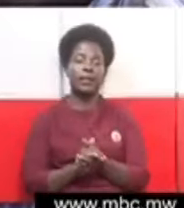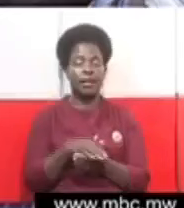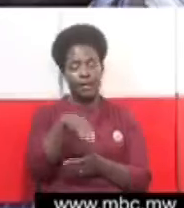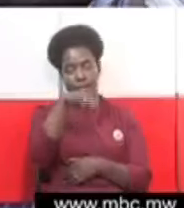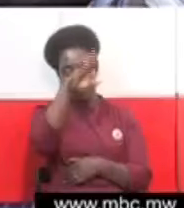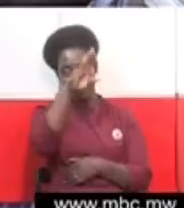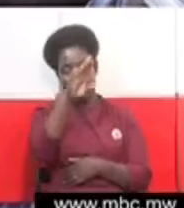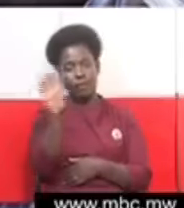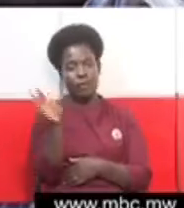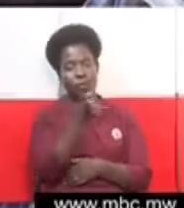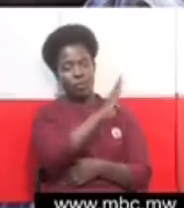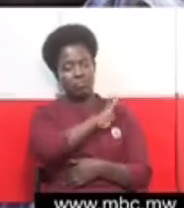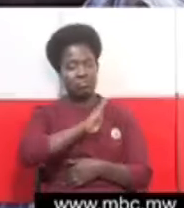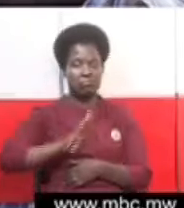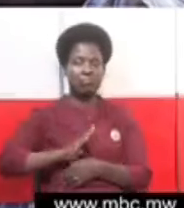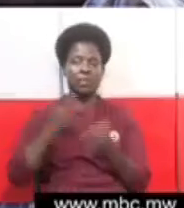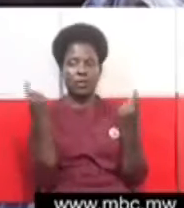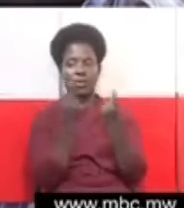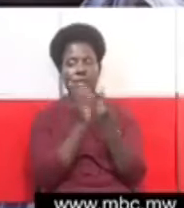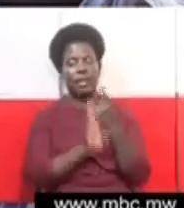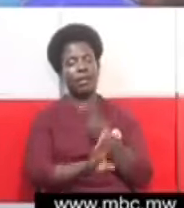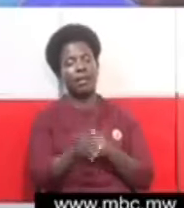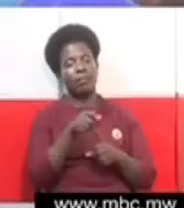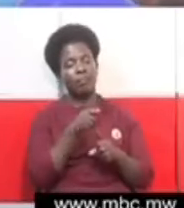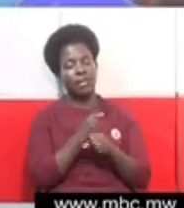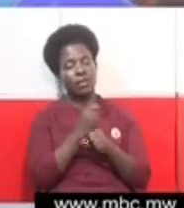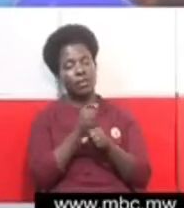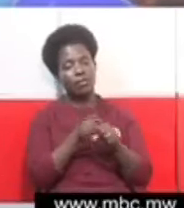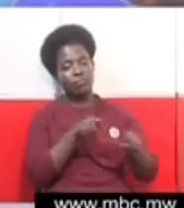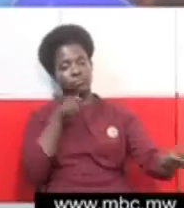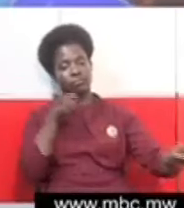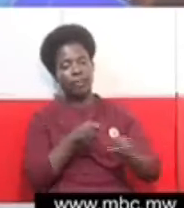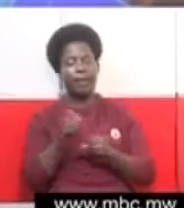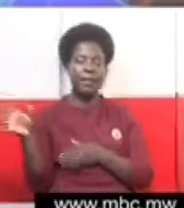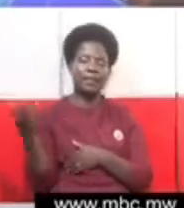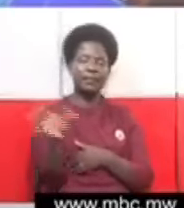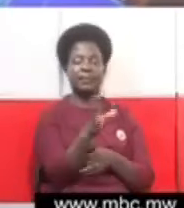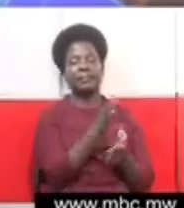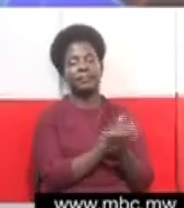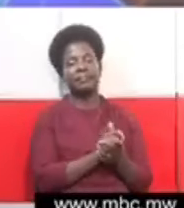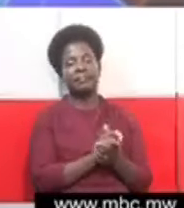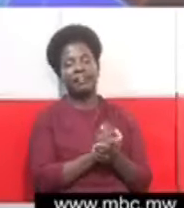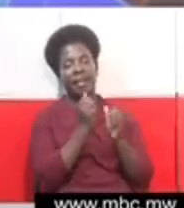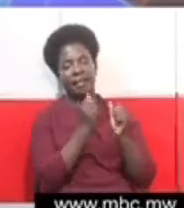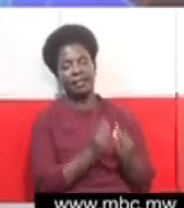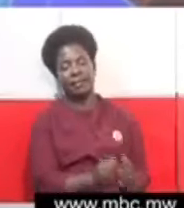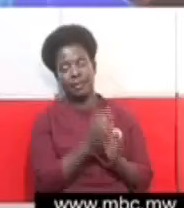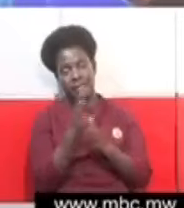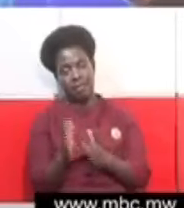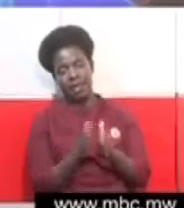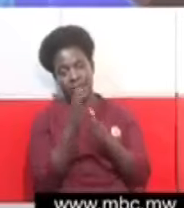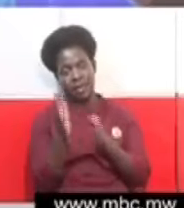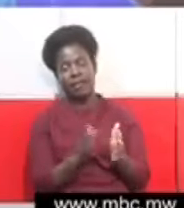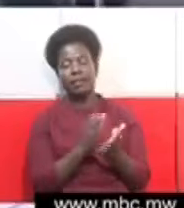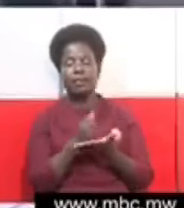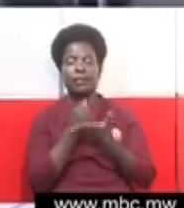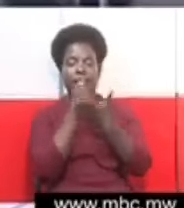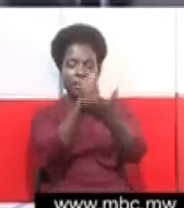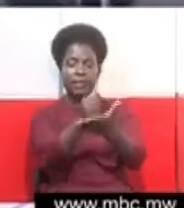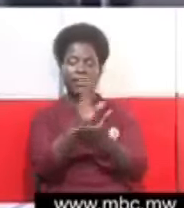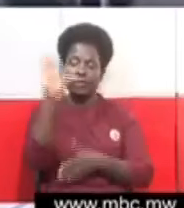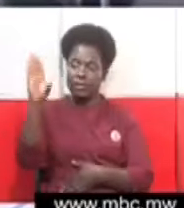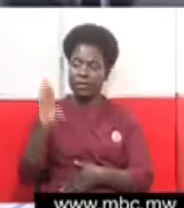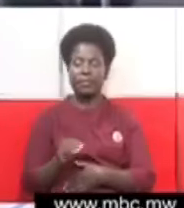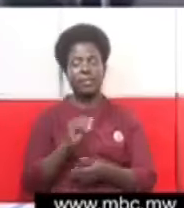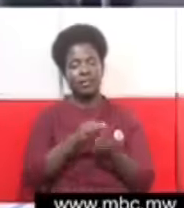Board likukumana nawo popopa madzi, bungweli lakhazikitsa ndondomeko yothandiza kuchepetsa vutoli.